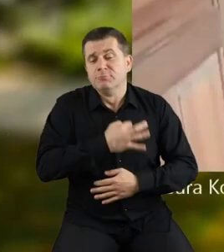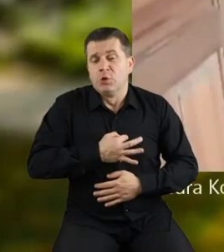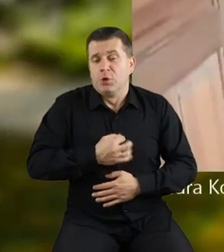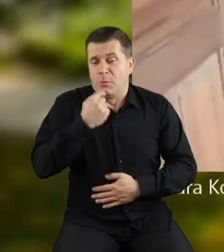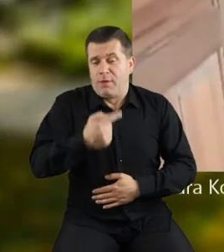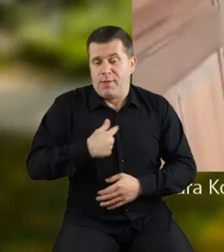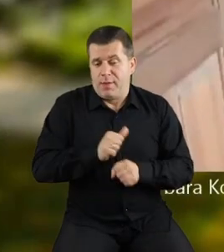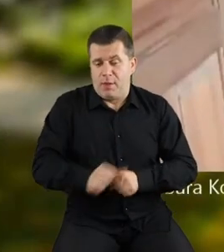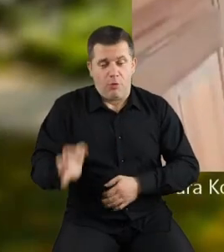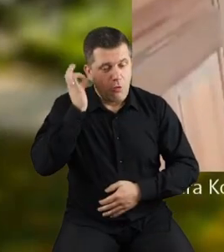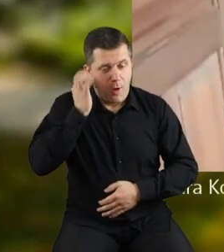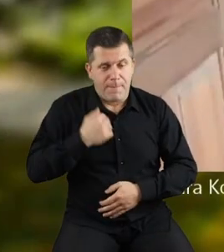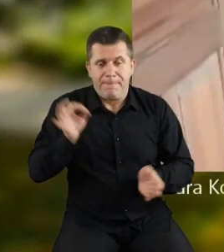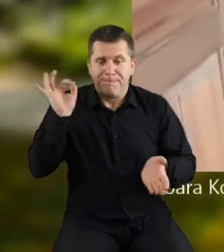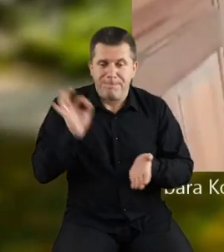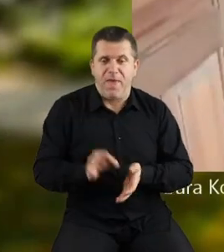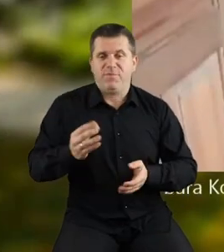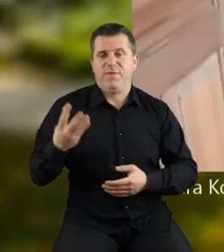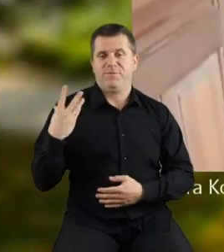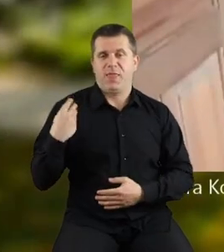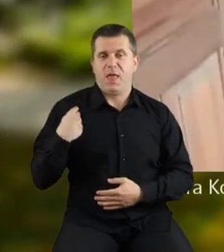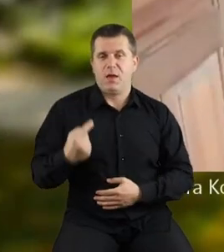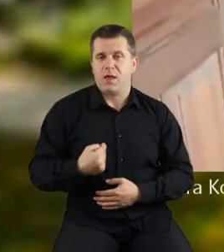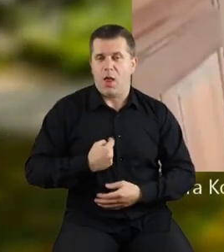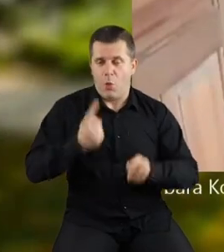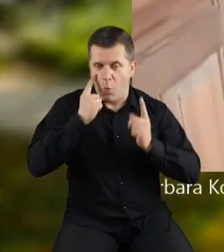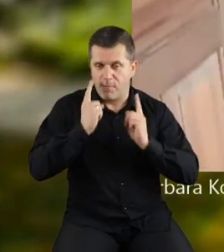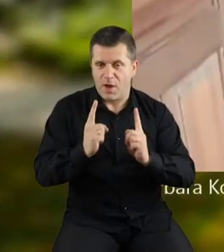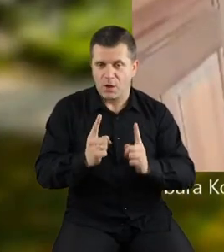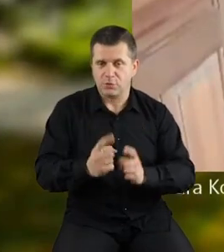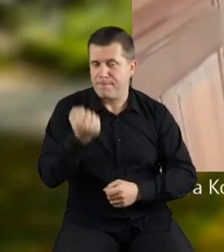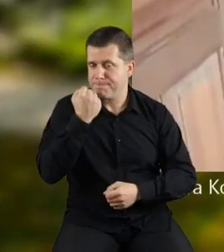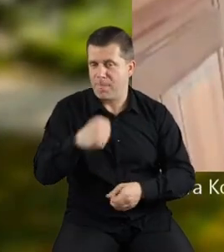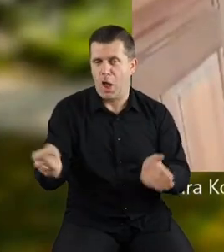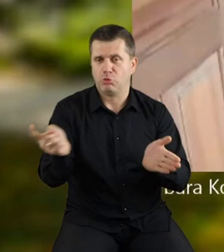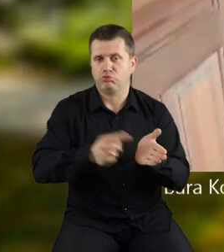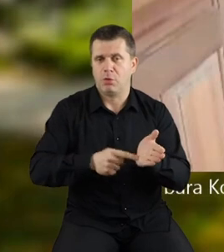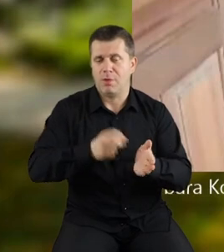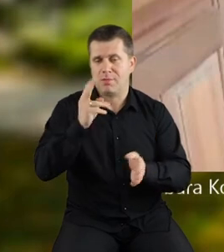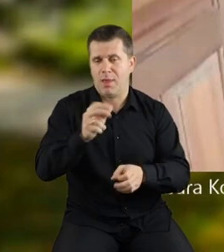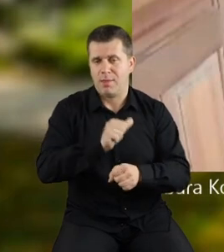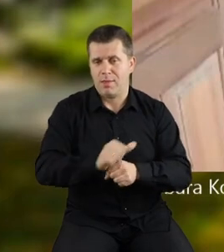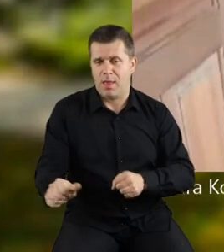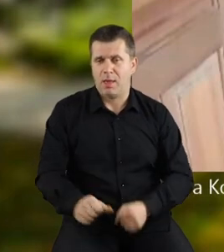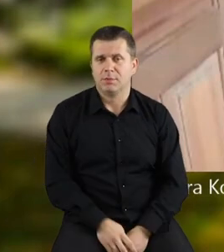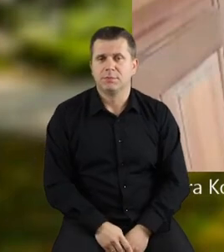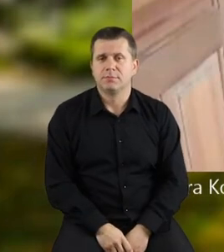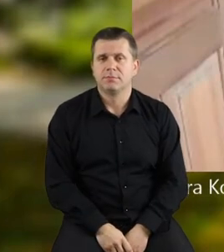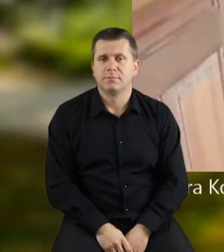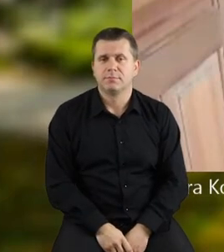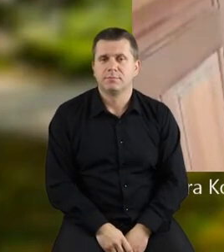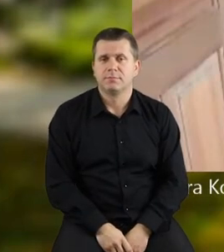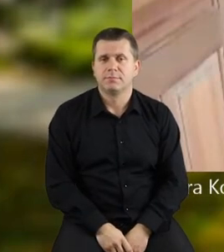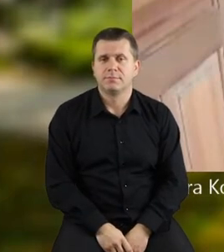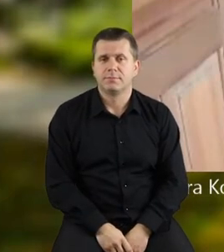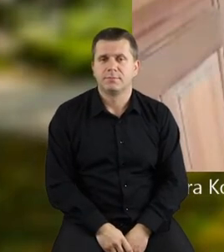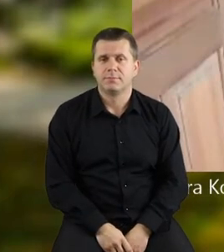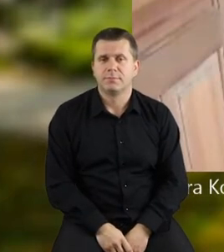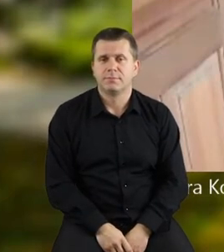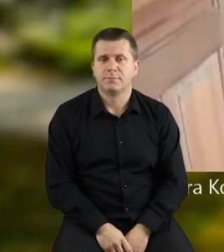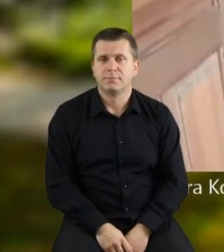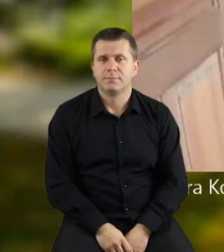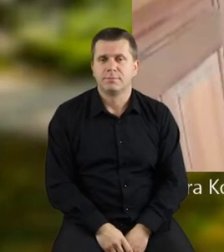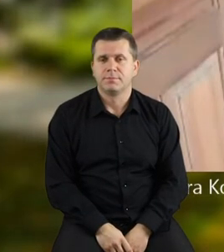Przykro mi to powiedzieć, ponieważ jestem kobietą w pewnym wieku i uważam, że bardzo często tak się zdarza, że